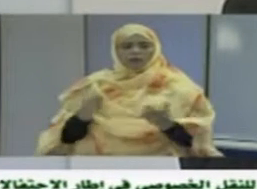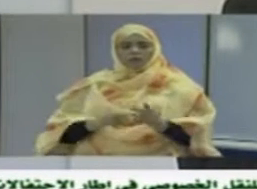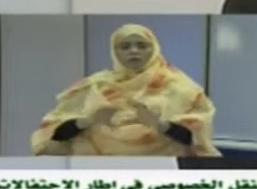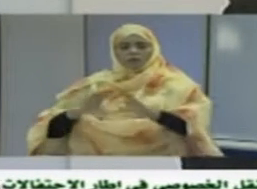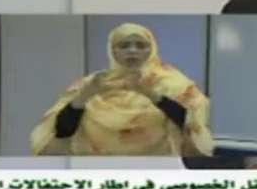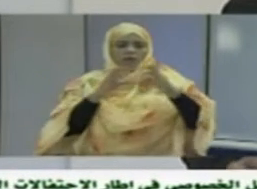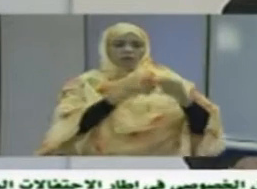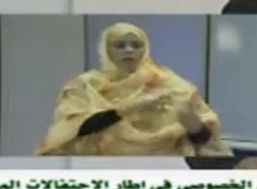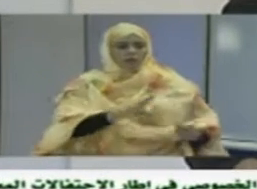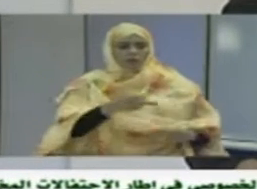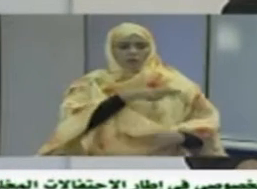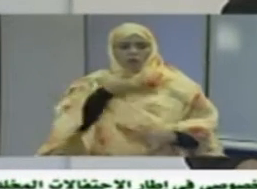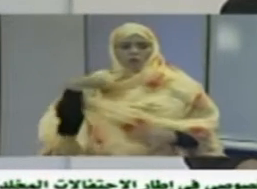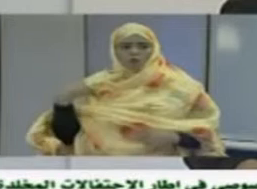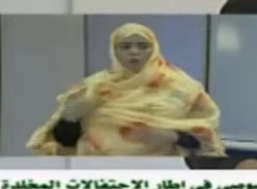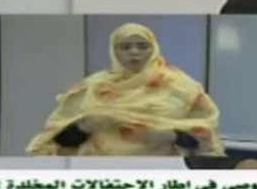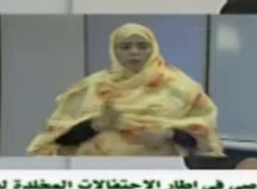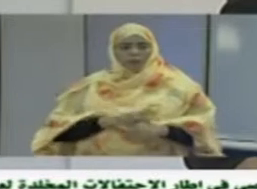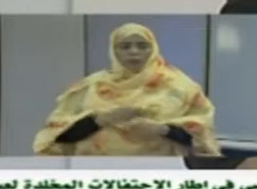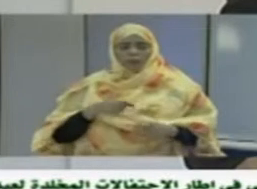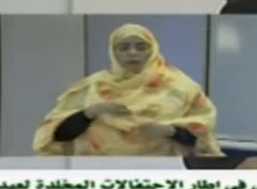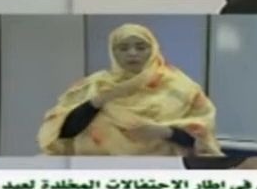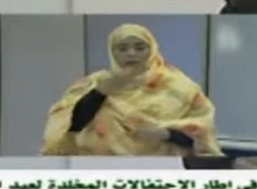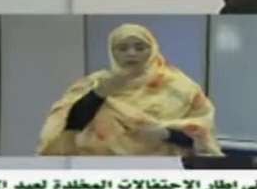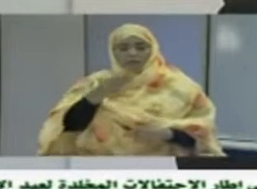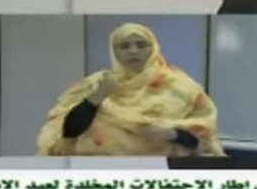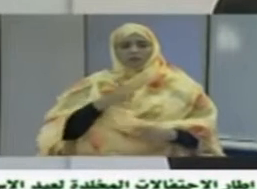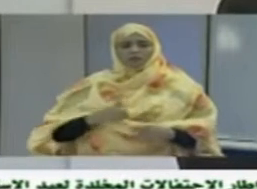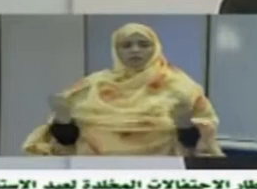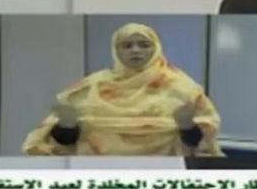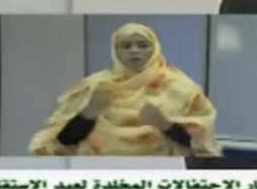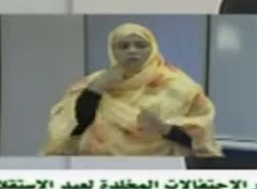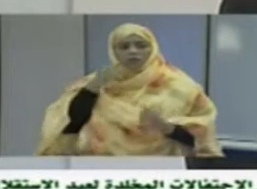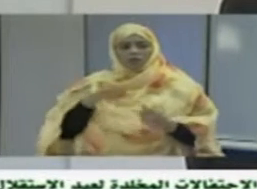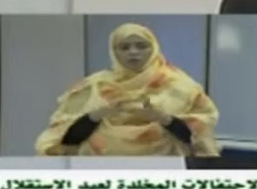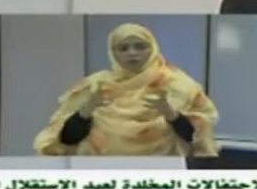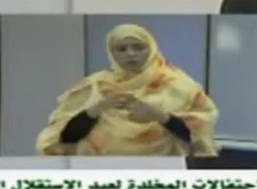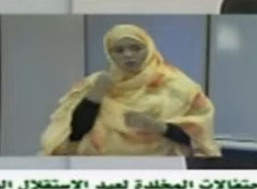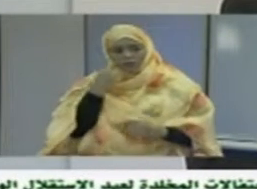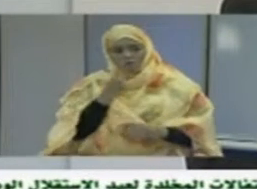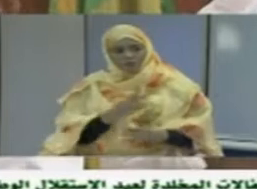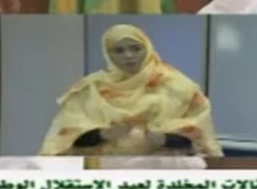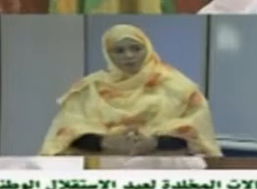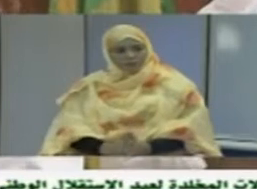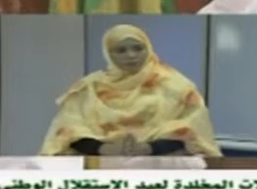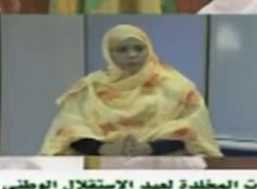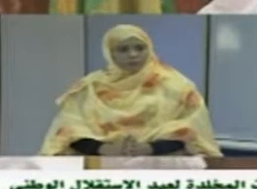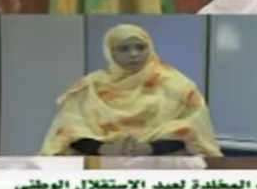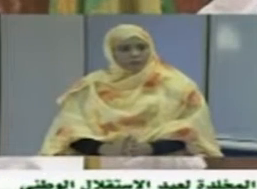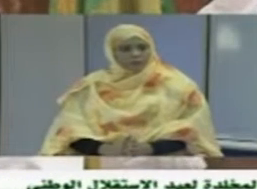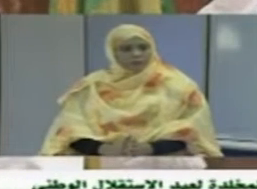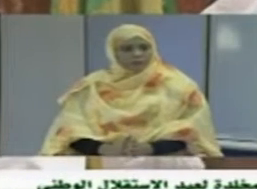القطاعات الحكومية. تفاصيل هذه النشاطات في سياق هذا التقرير.